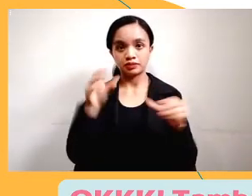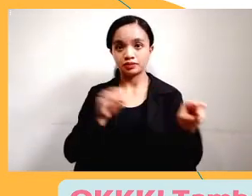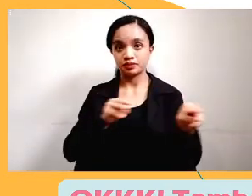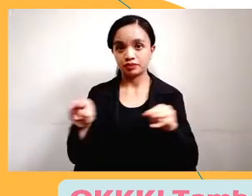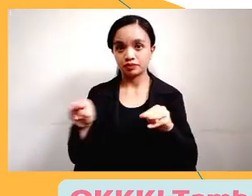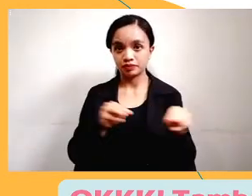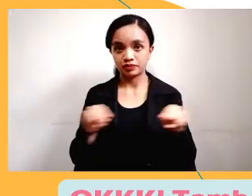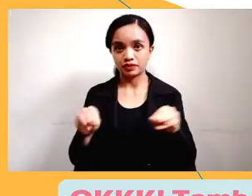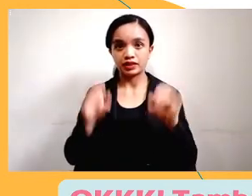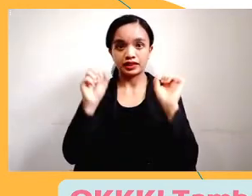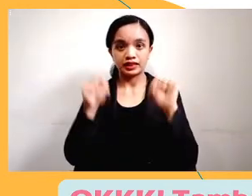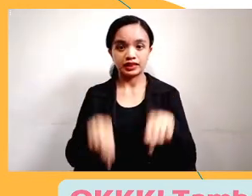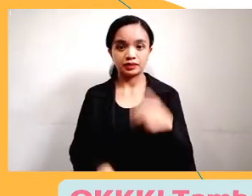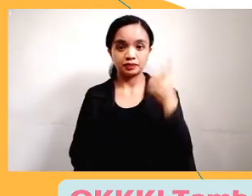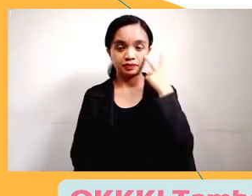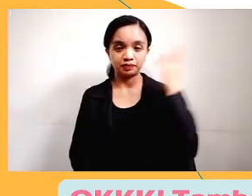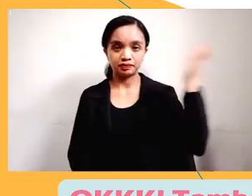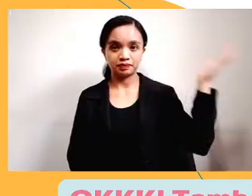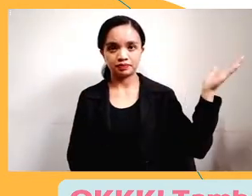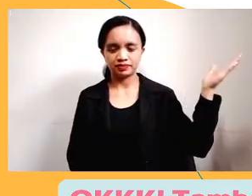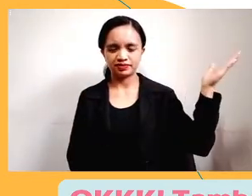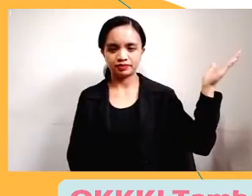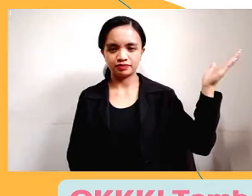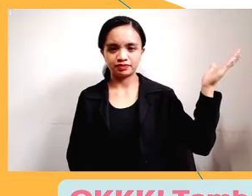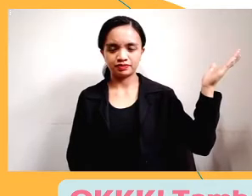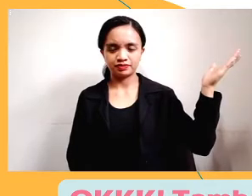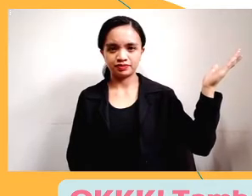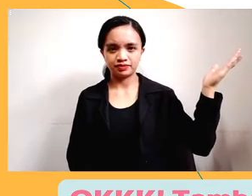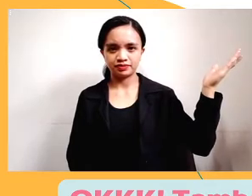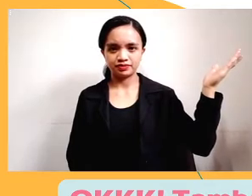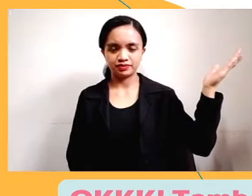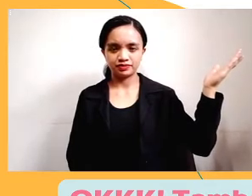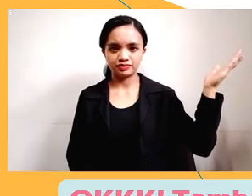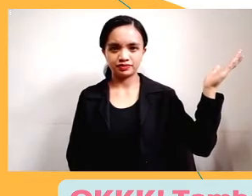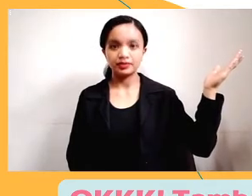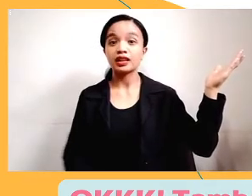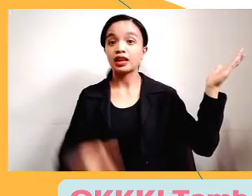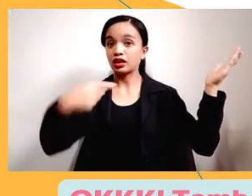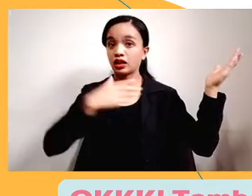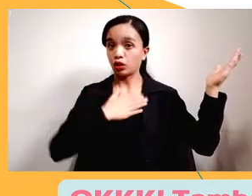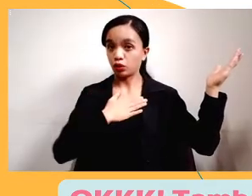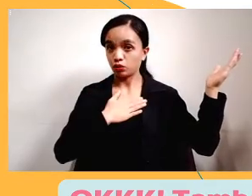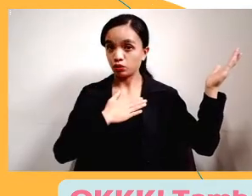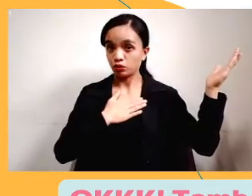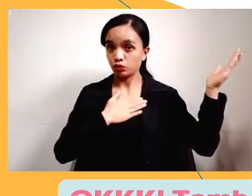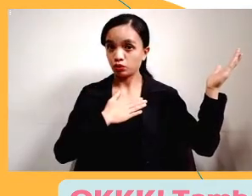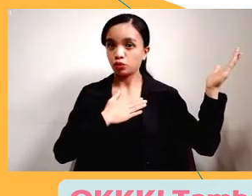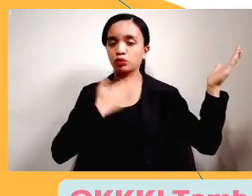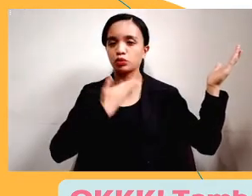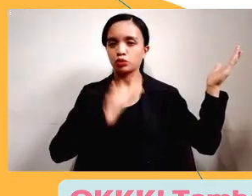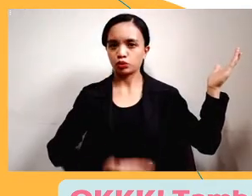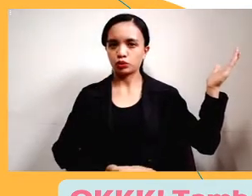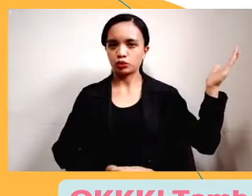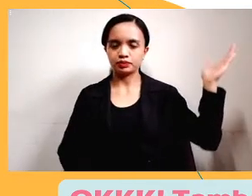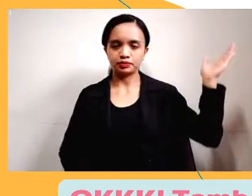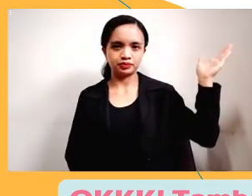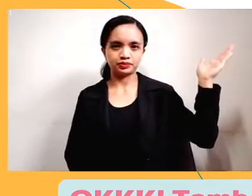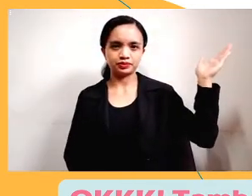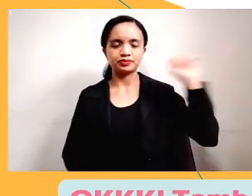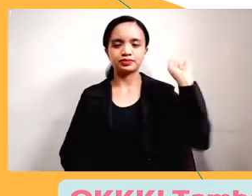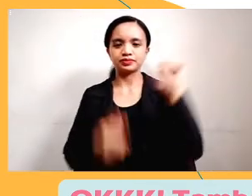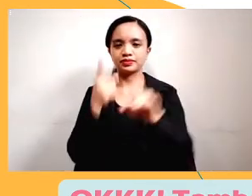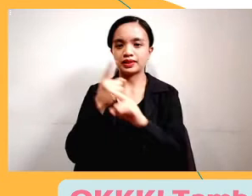Pwedeng ganito. Diba? So, ako, gutom. Yes,